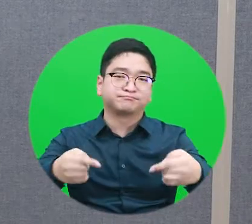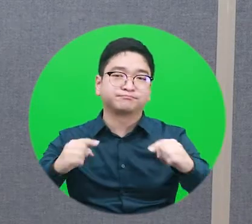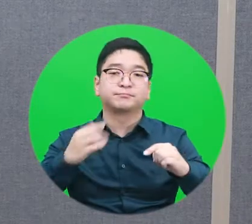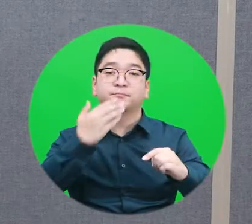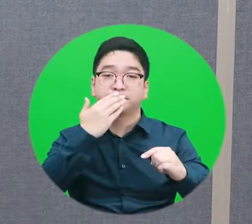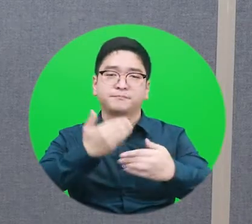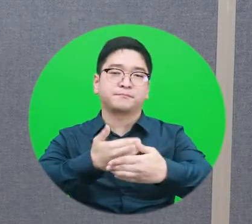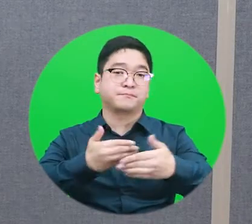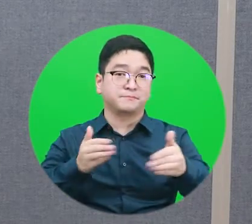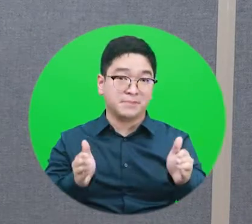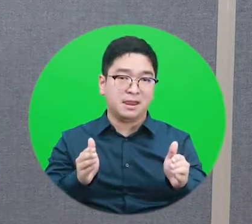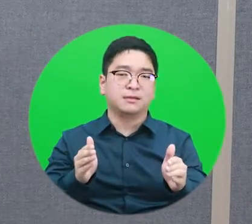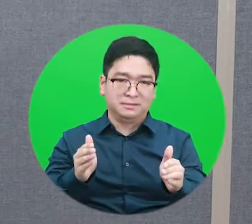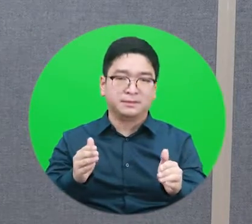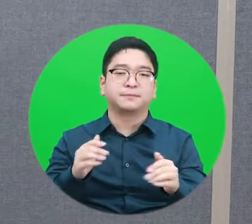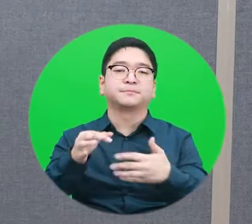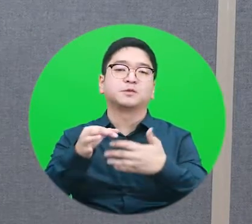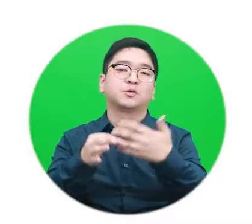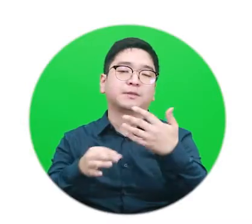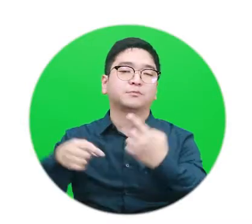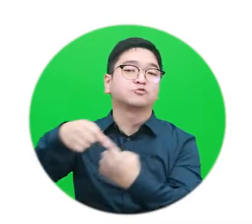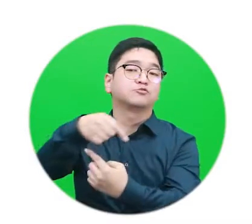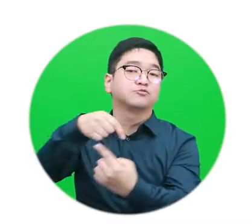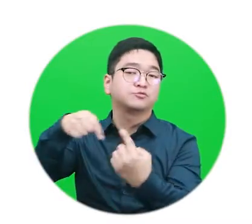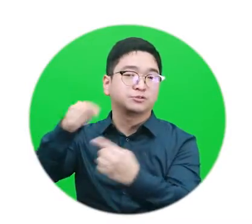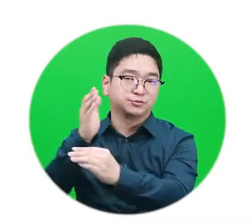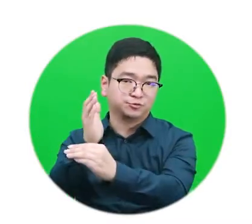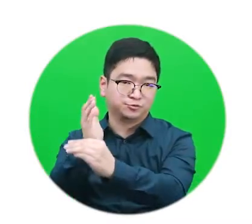있도록 프로그램들을 운영하고 있습니다.